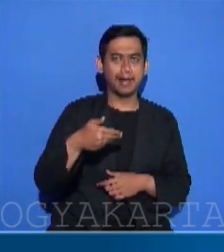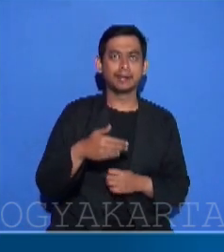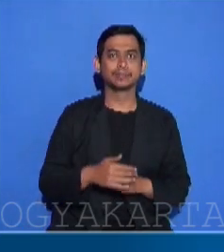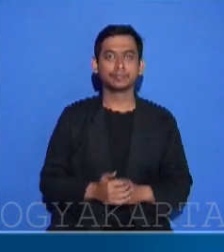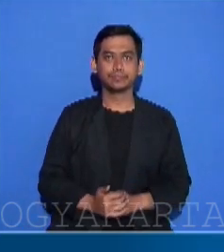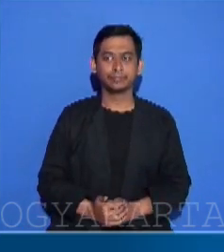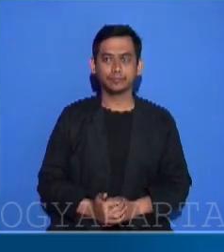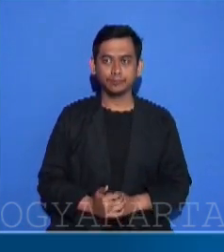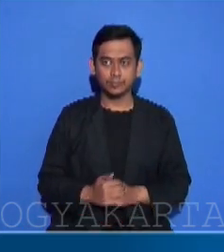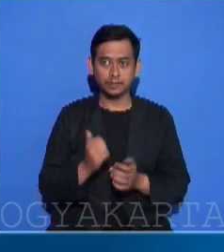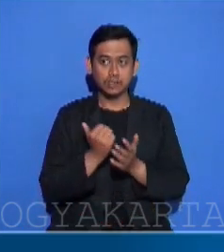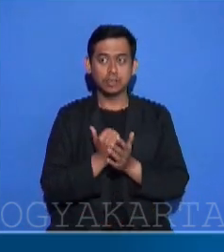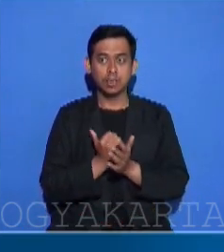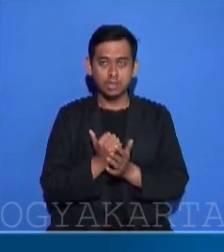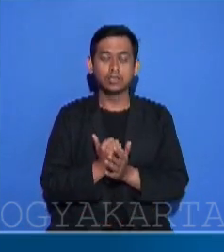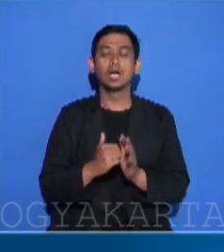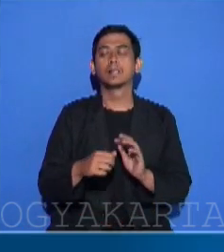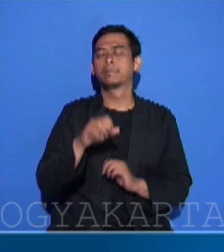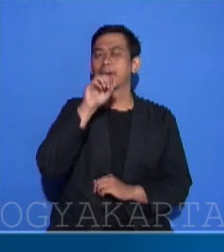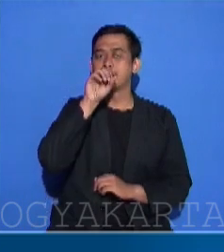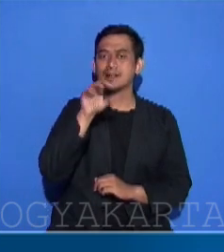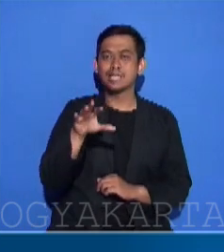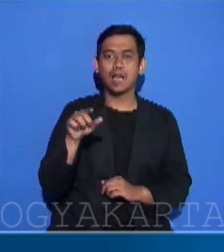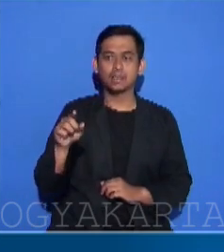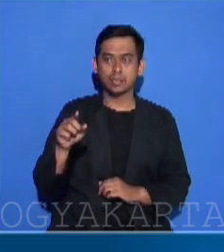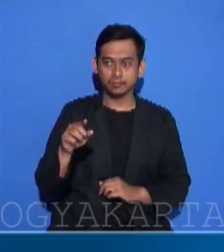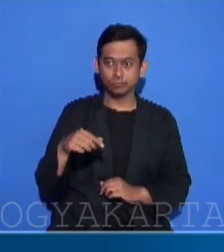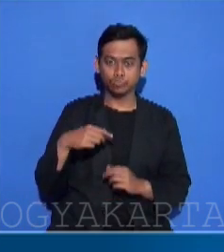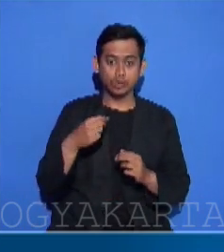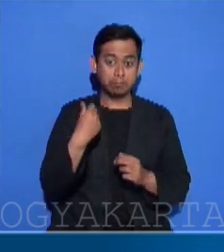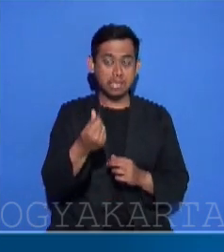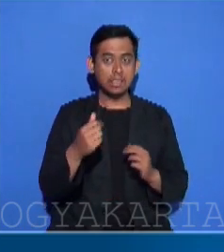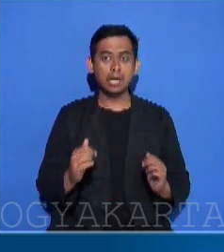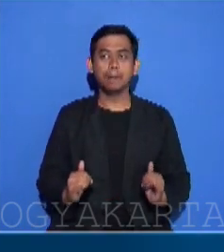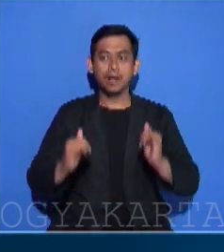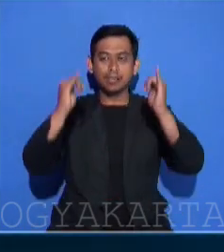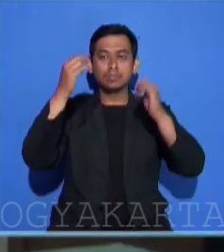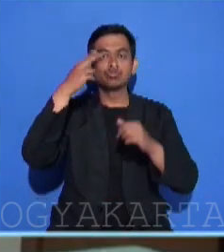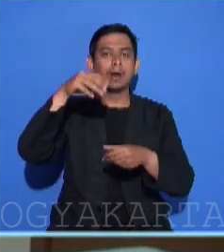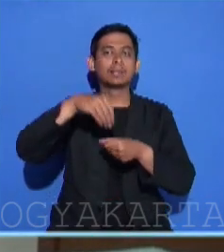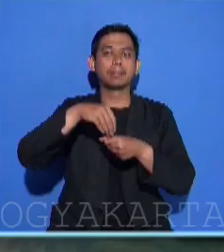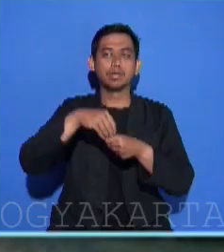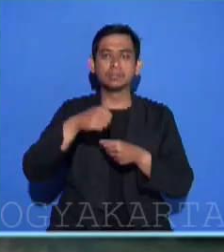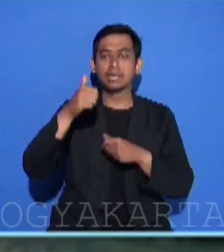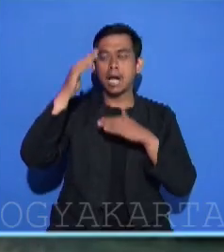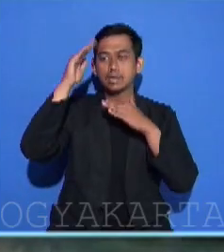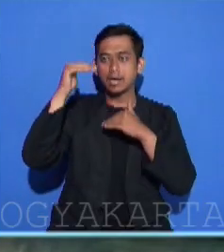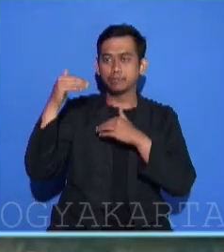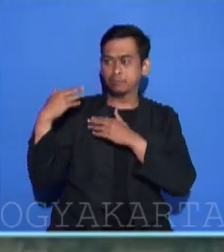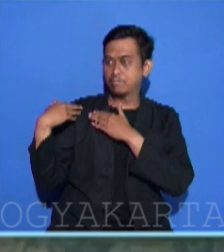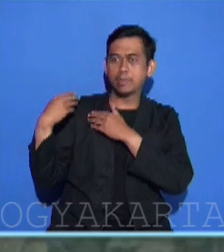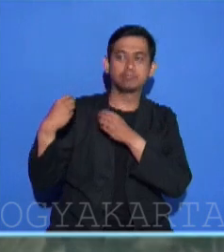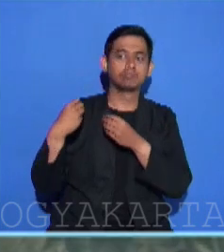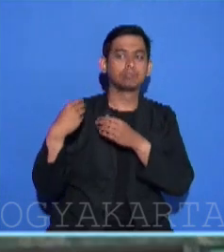Samuel asal Papua, menyampaikan bahwa dirinya membeli apartemen sebagai investasi dan berharap nantinya apartemen